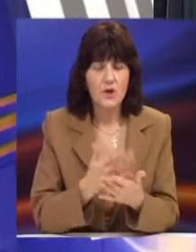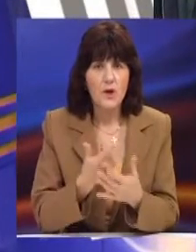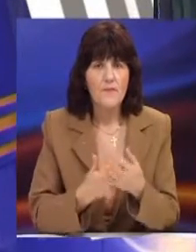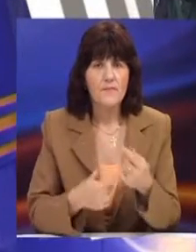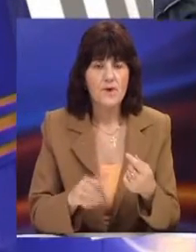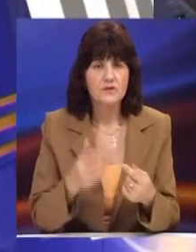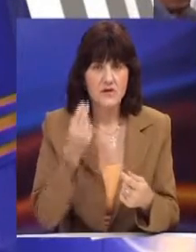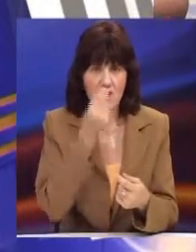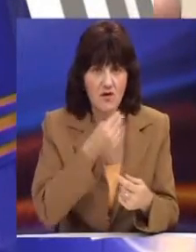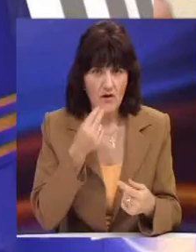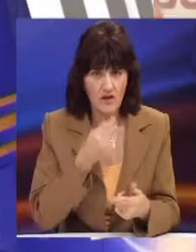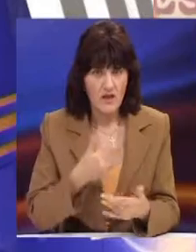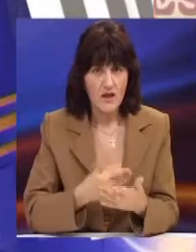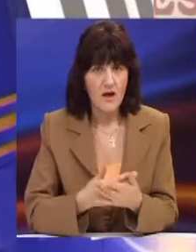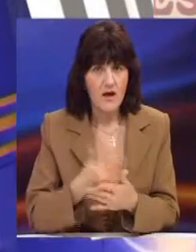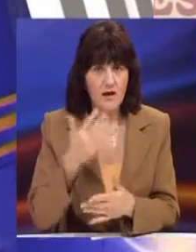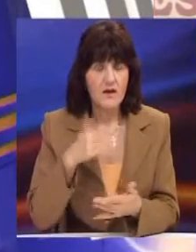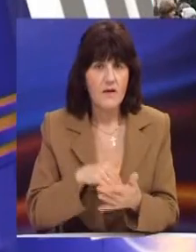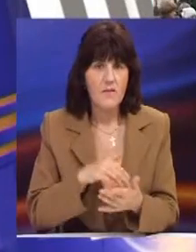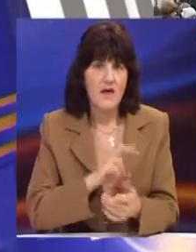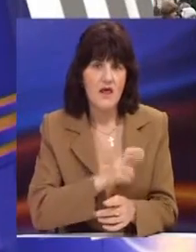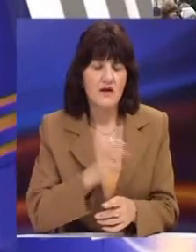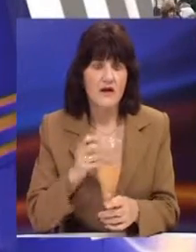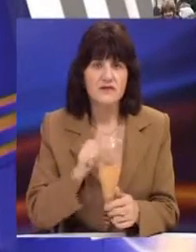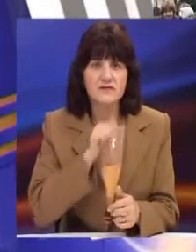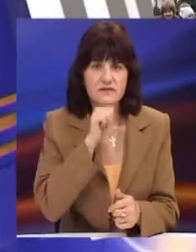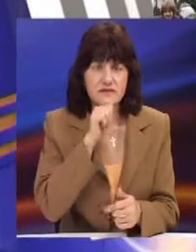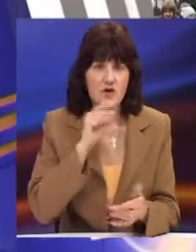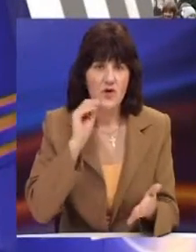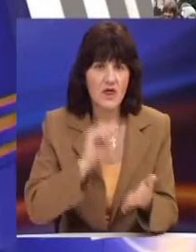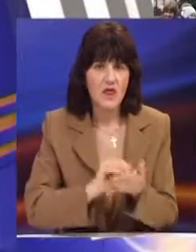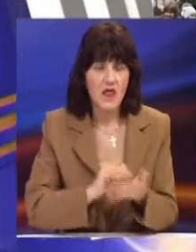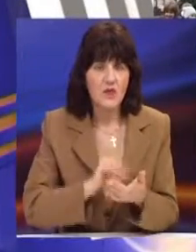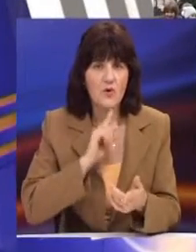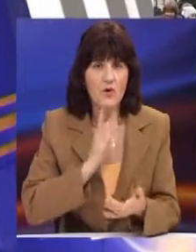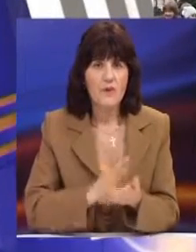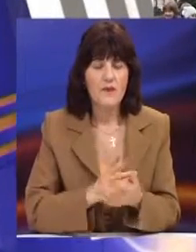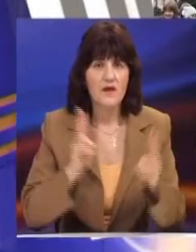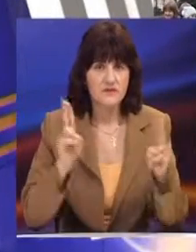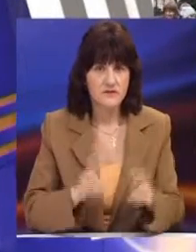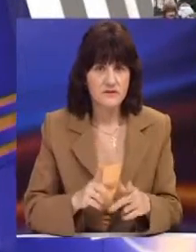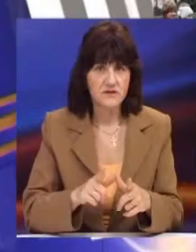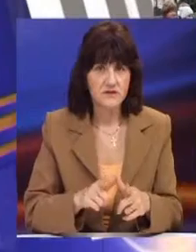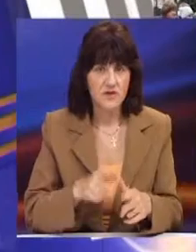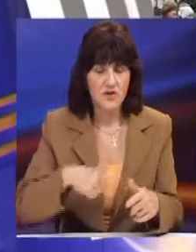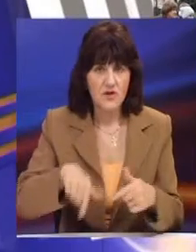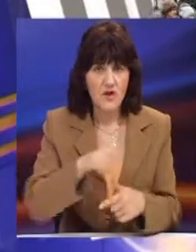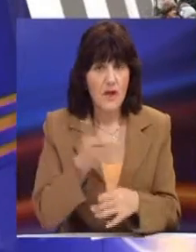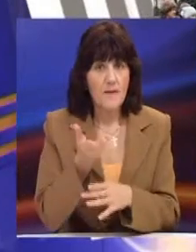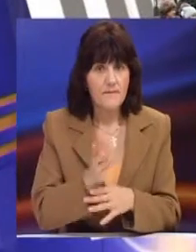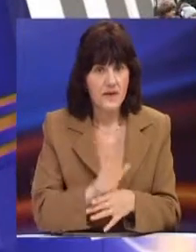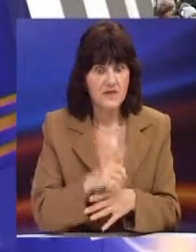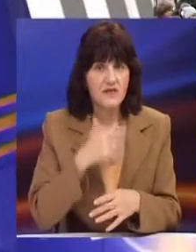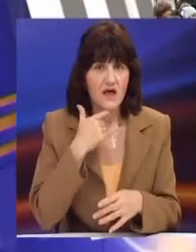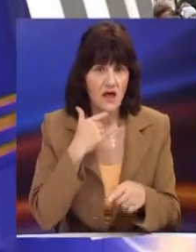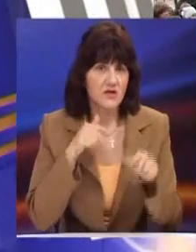posljednjih nekoliko nedelja grad je obeležio i prisjetio se važnih istorijskih datuma koji su menjali istoriju čovečanstva. Predstavnici grada